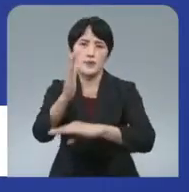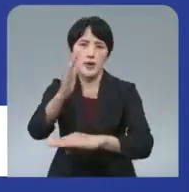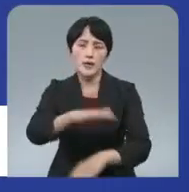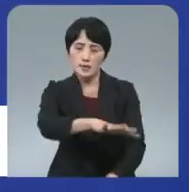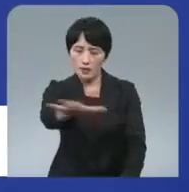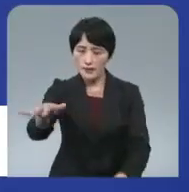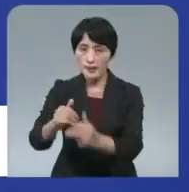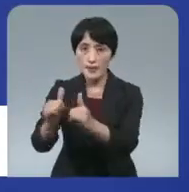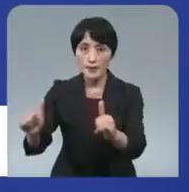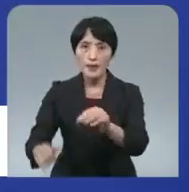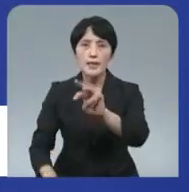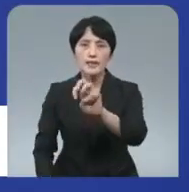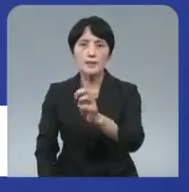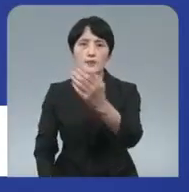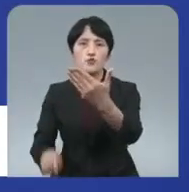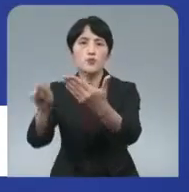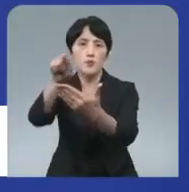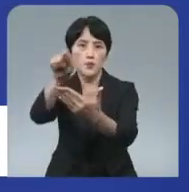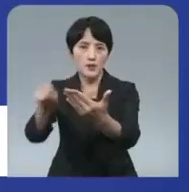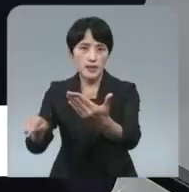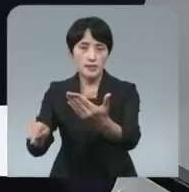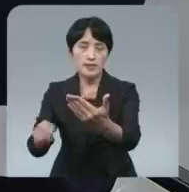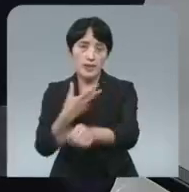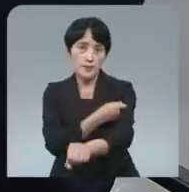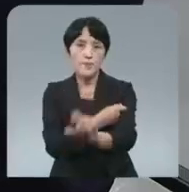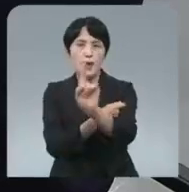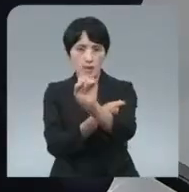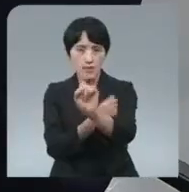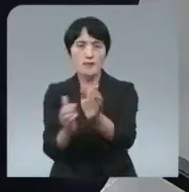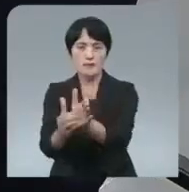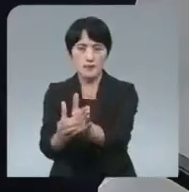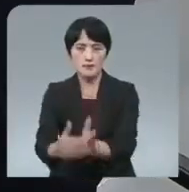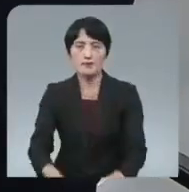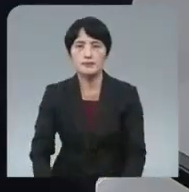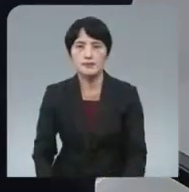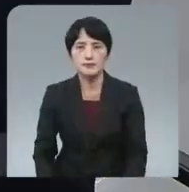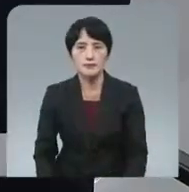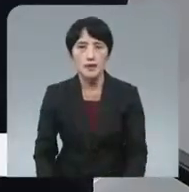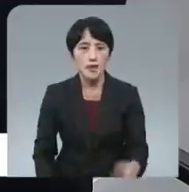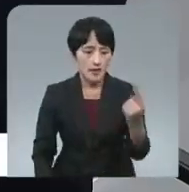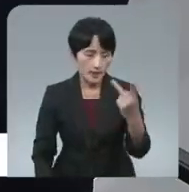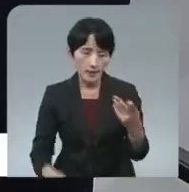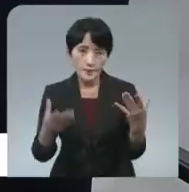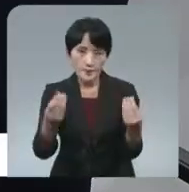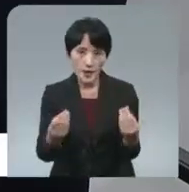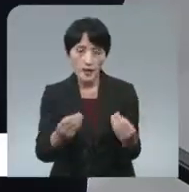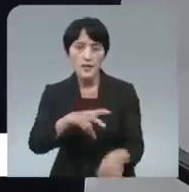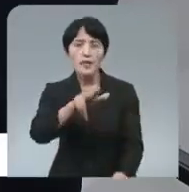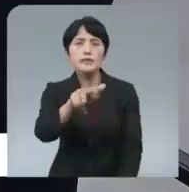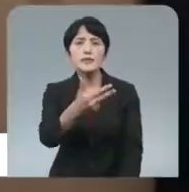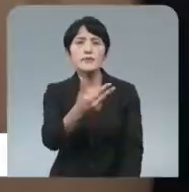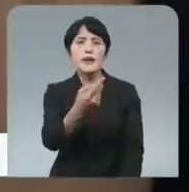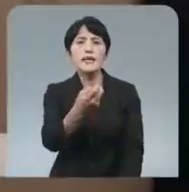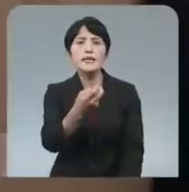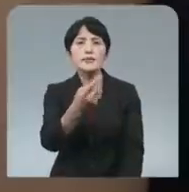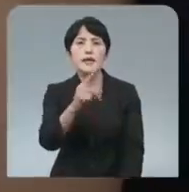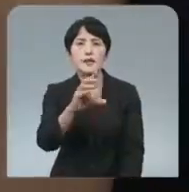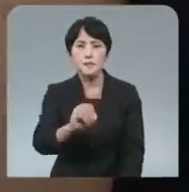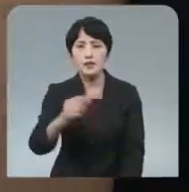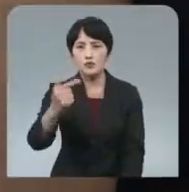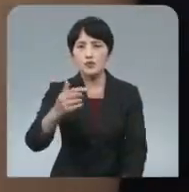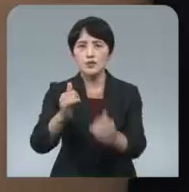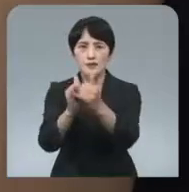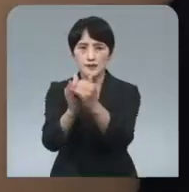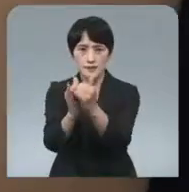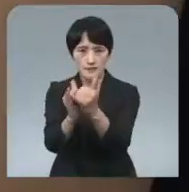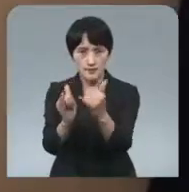trì lạnh dáng cách xã hội như hiện nay đến cuối tháng 8 25,1 phần trăm ủng hộ gia hạn lệnh giống cách xã hội đến cuối tháng 9 và 23 phần